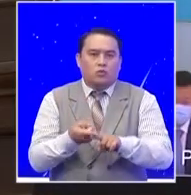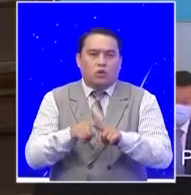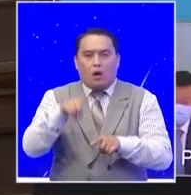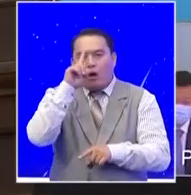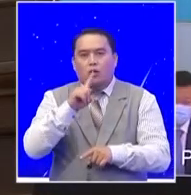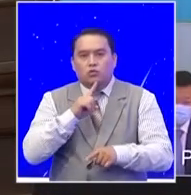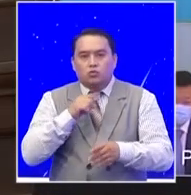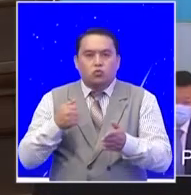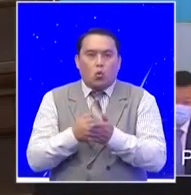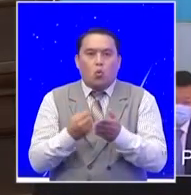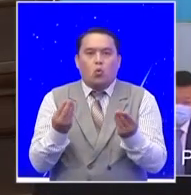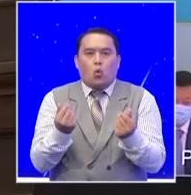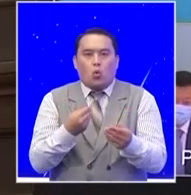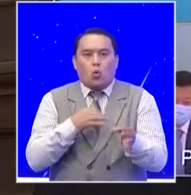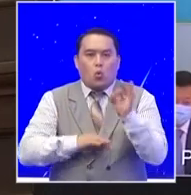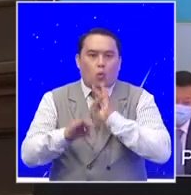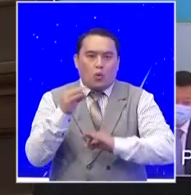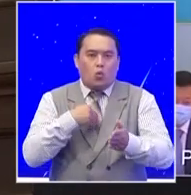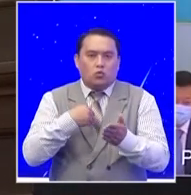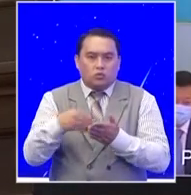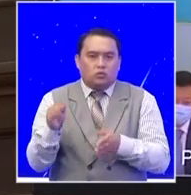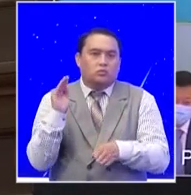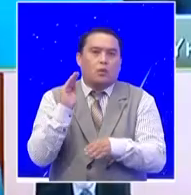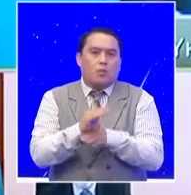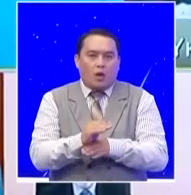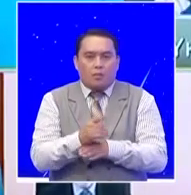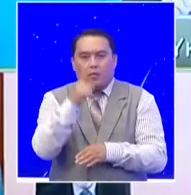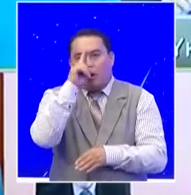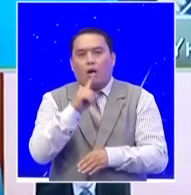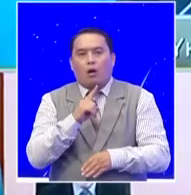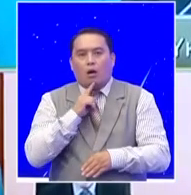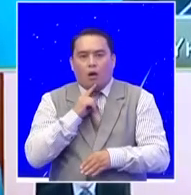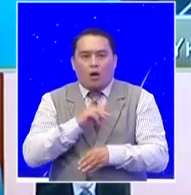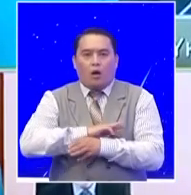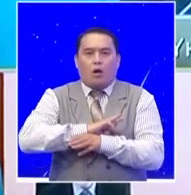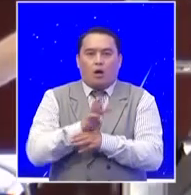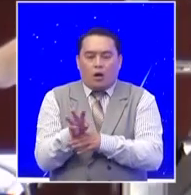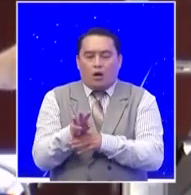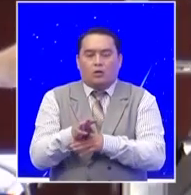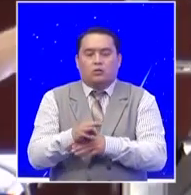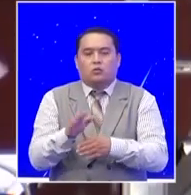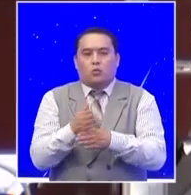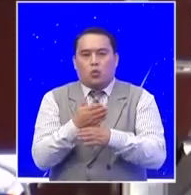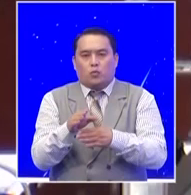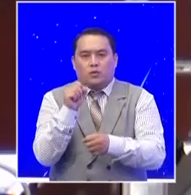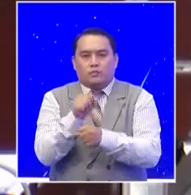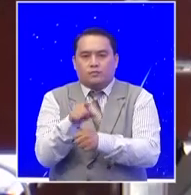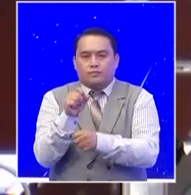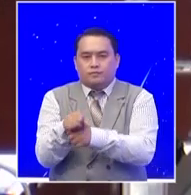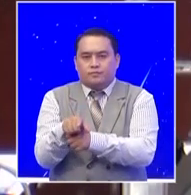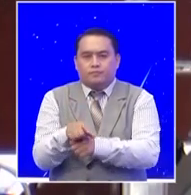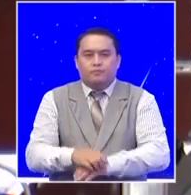айдың соңына дейін қажетті препараттарды сатып алып, қосымша бір айға жететін көлемде өңірлерге бөліп беруді тапсырды.